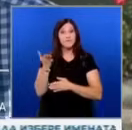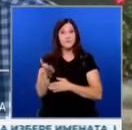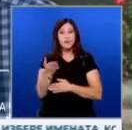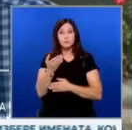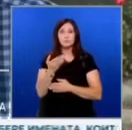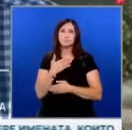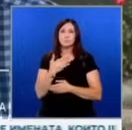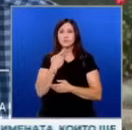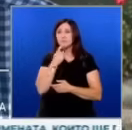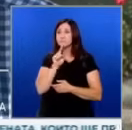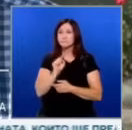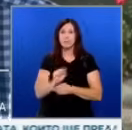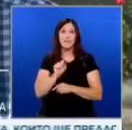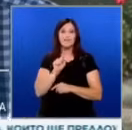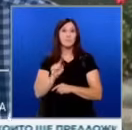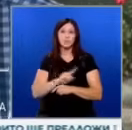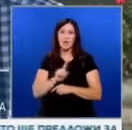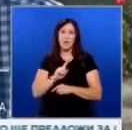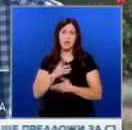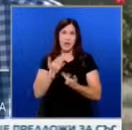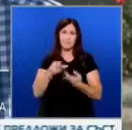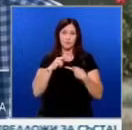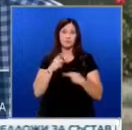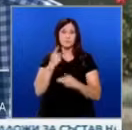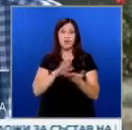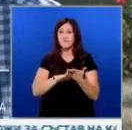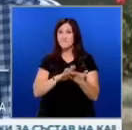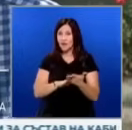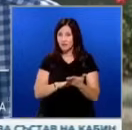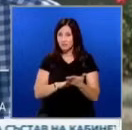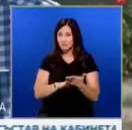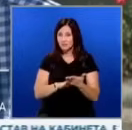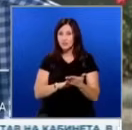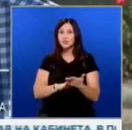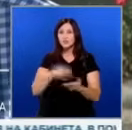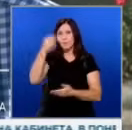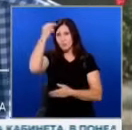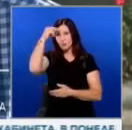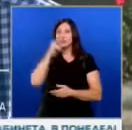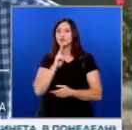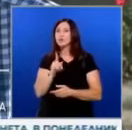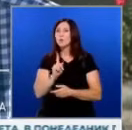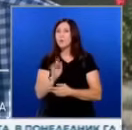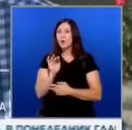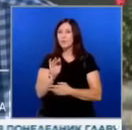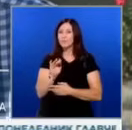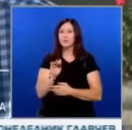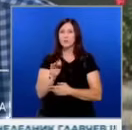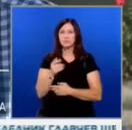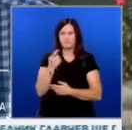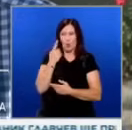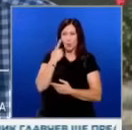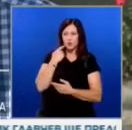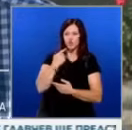се задават въпроси и не се задават отговори. И самия факт, че български учители могат да бъдат